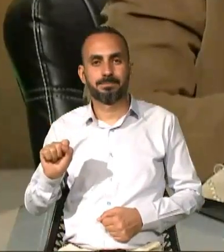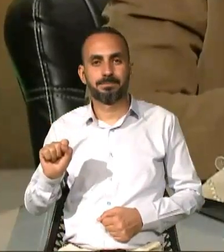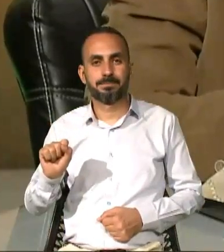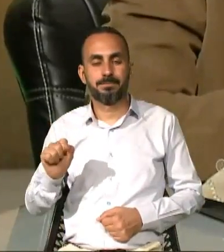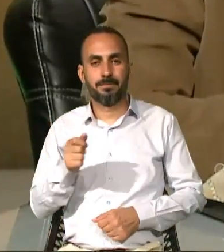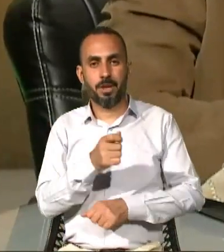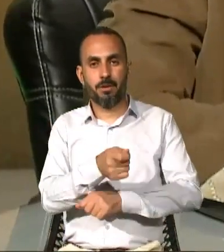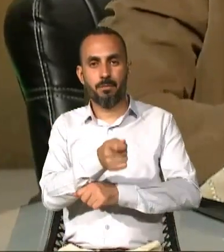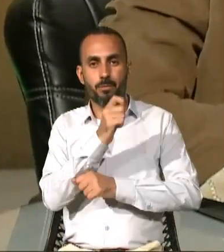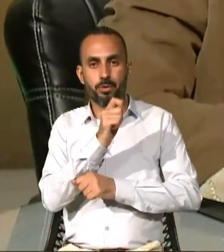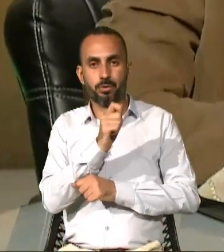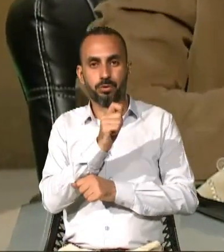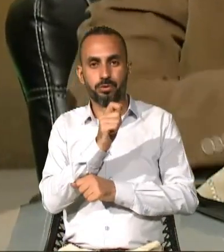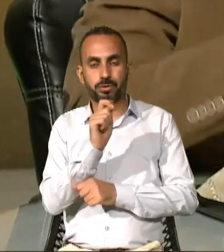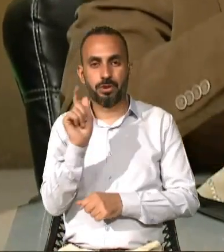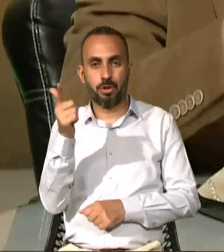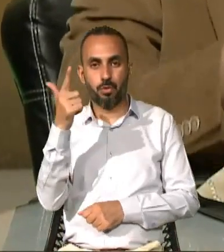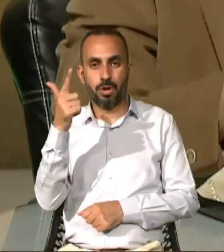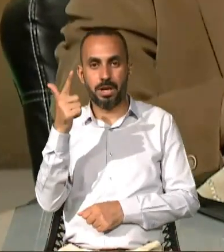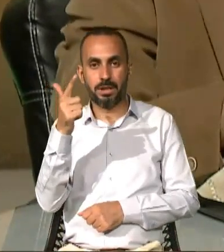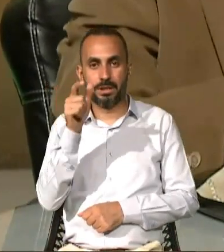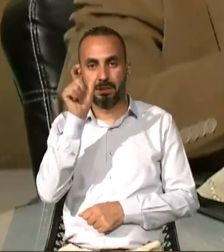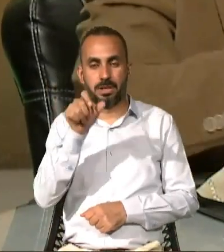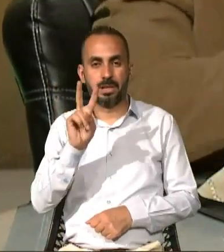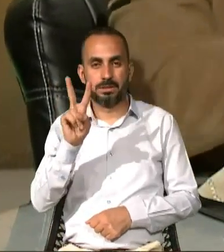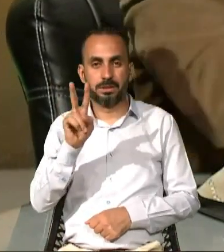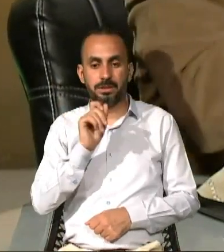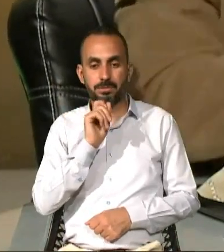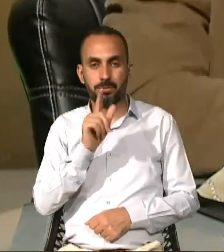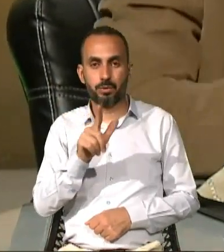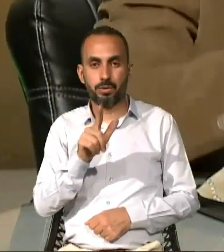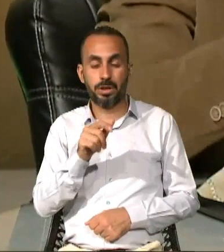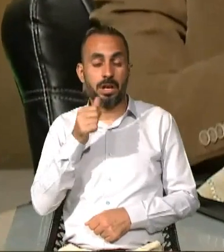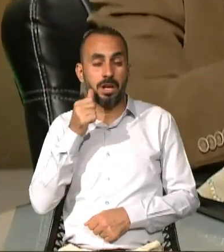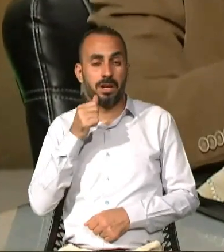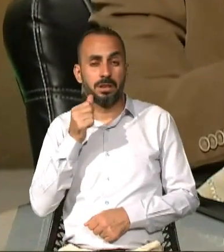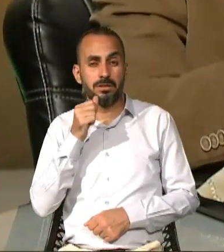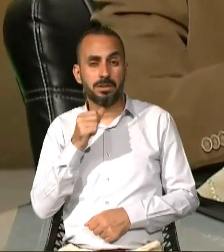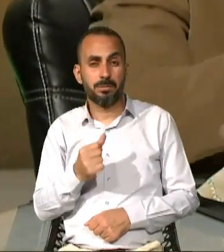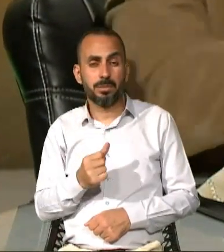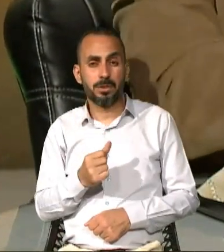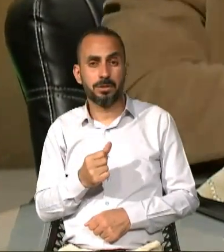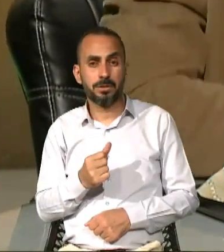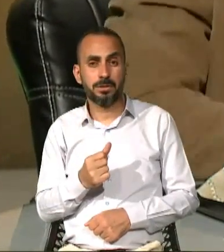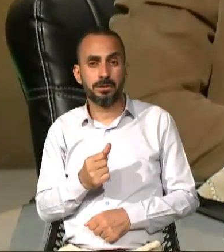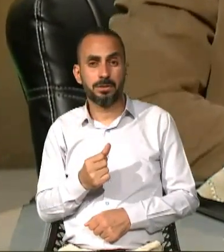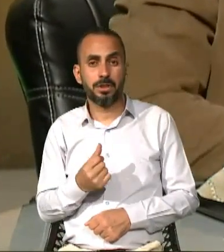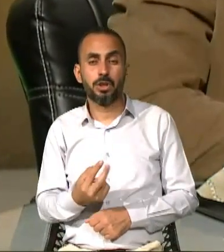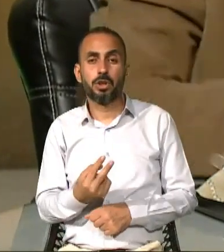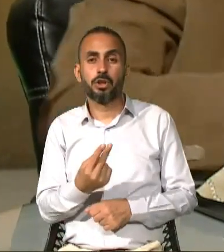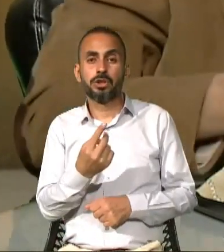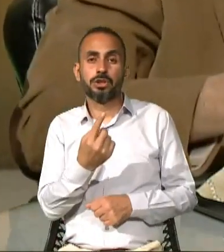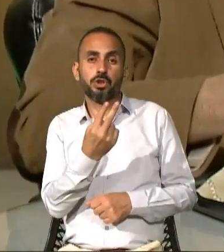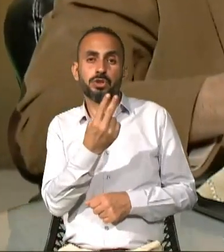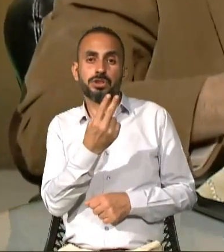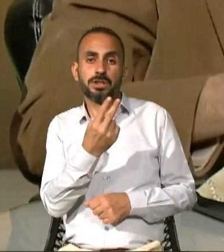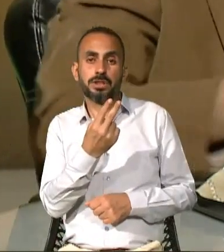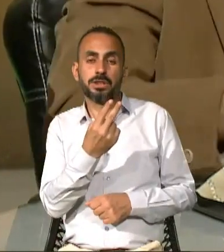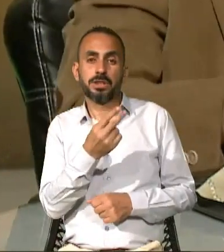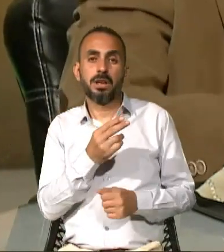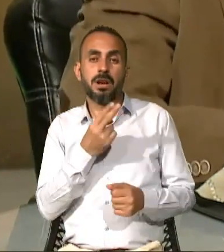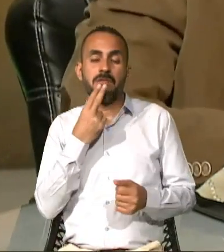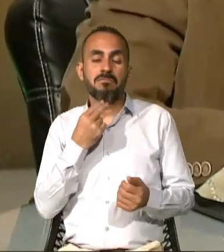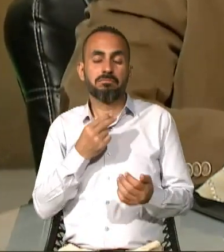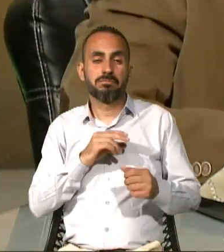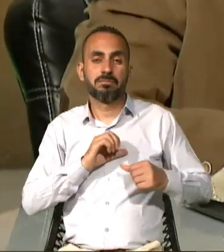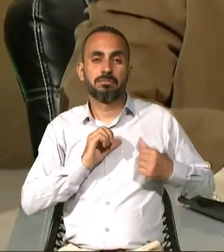بطرس الرسول الثانيه 1 يقول الصبر ينتج تقوى، وفي الصبر تقوى. عايز ابقى في